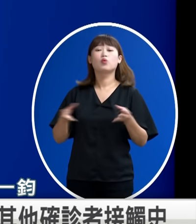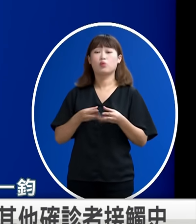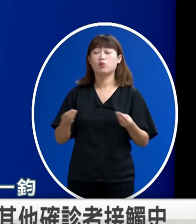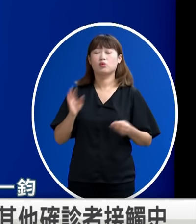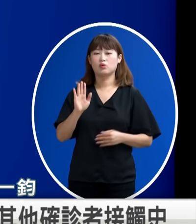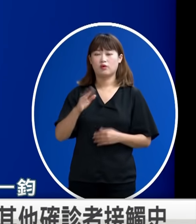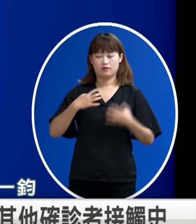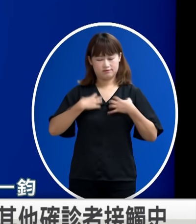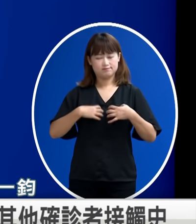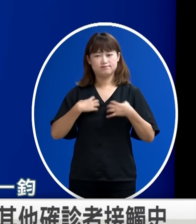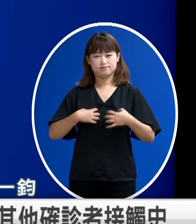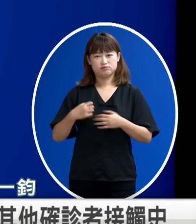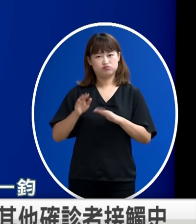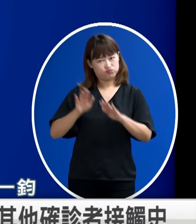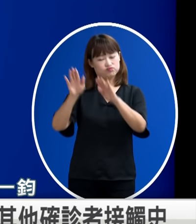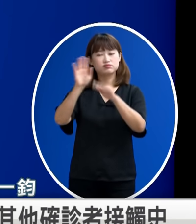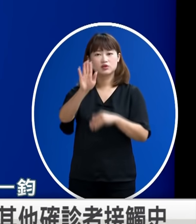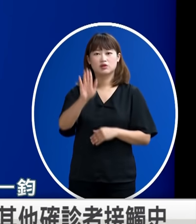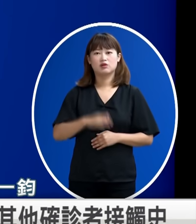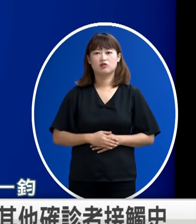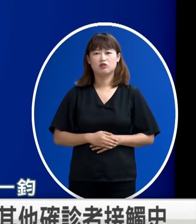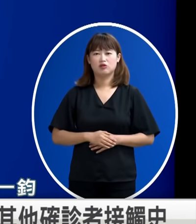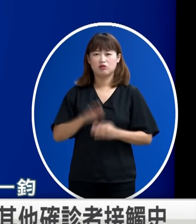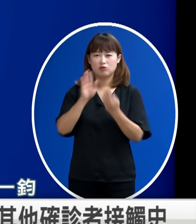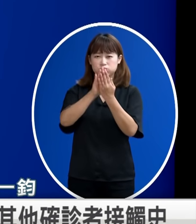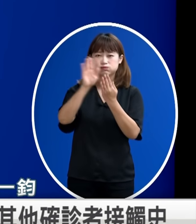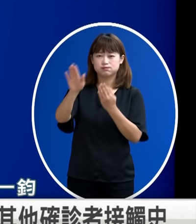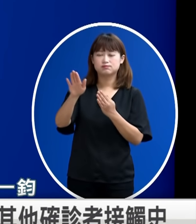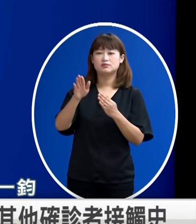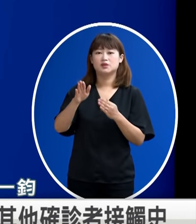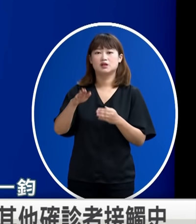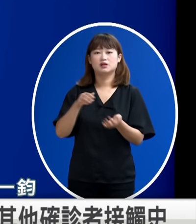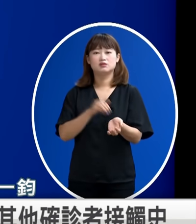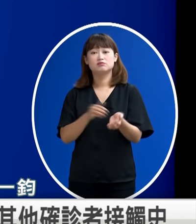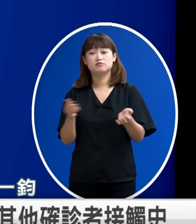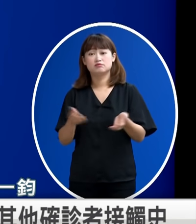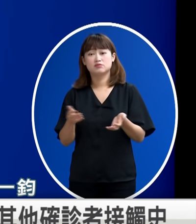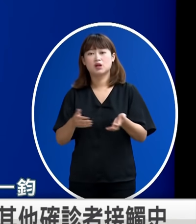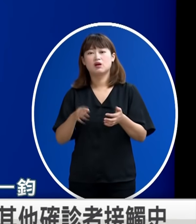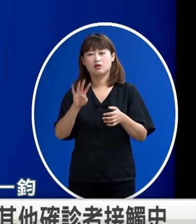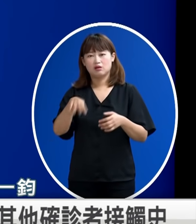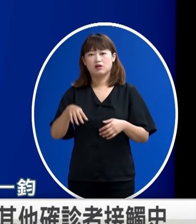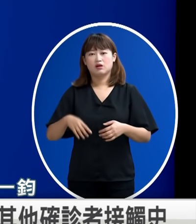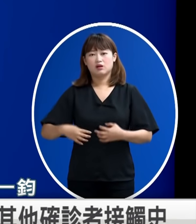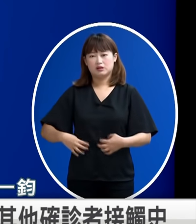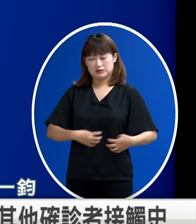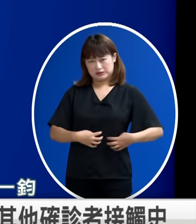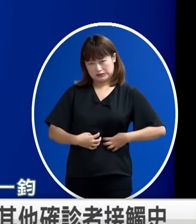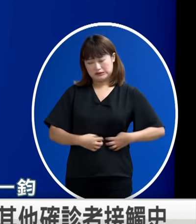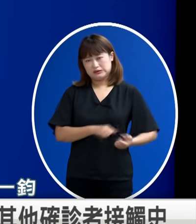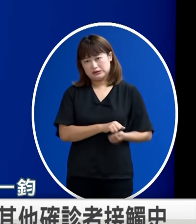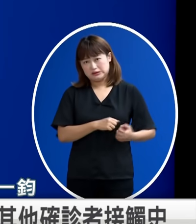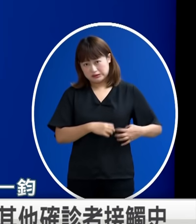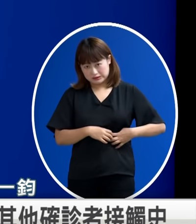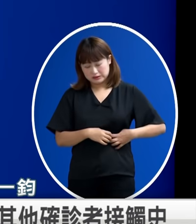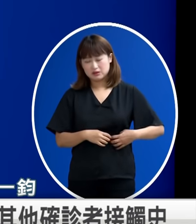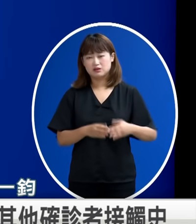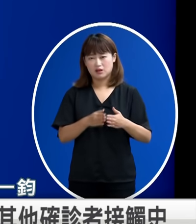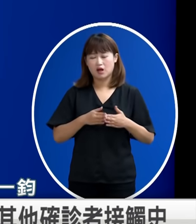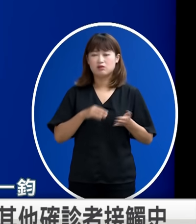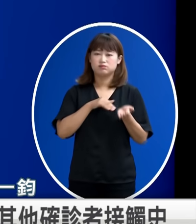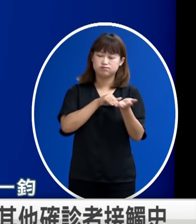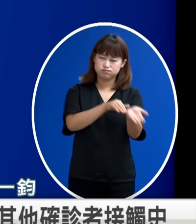分有改善，然后后续是因为其他医疗的需求，也包括需要洗肾的关系持续在住院。不